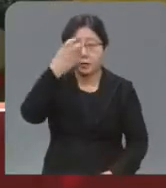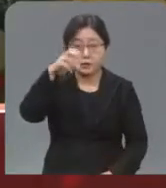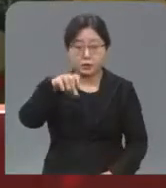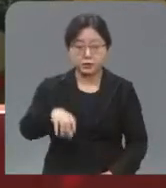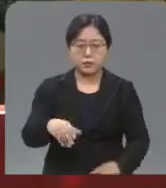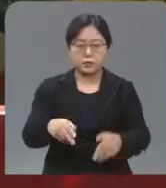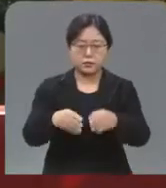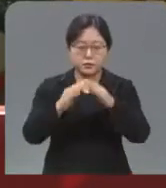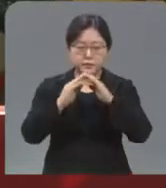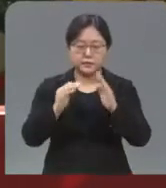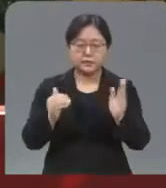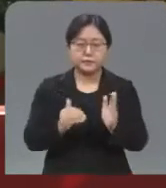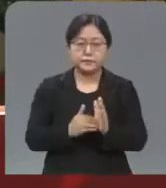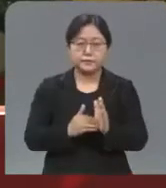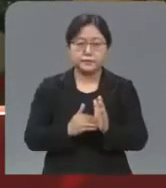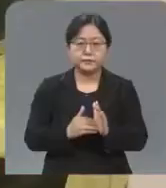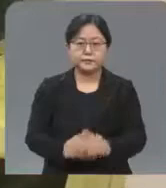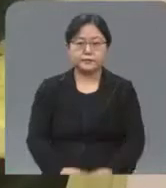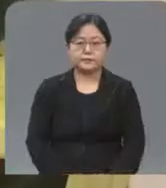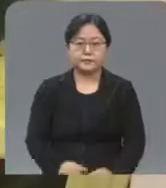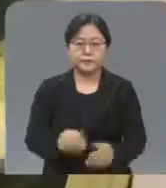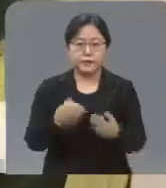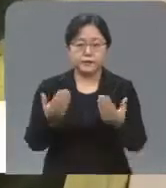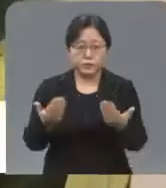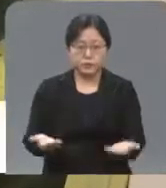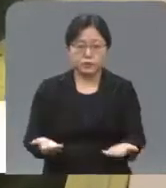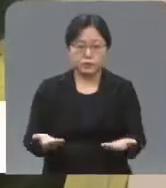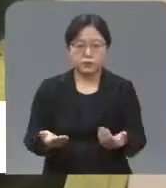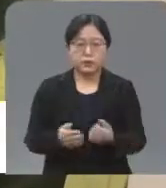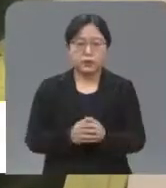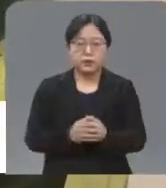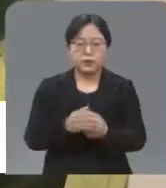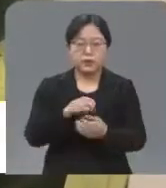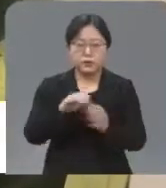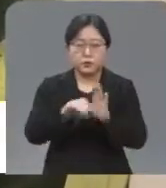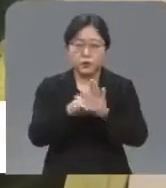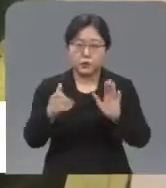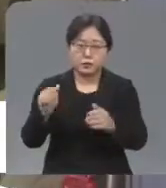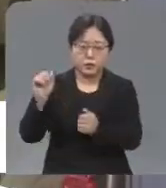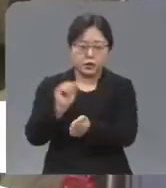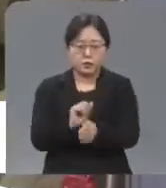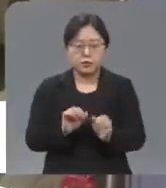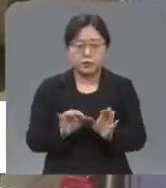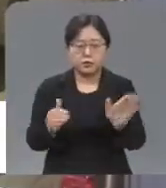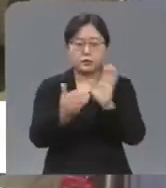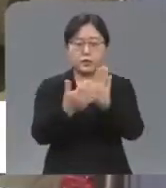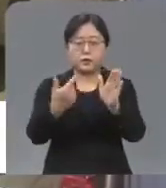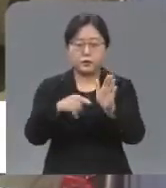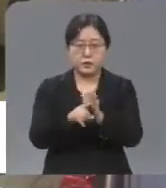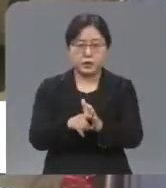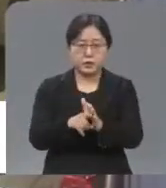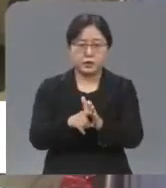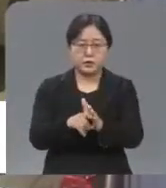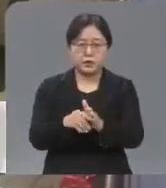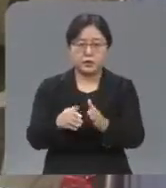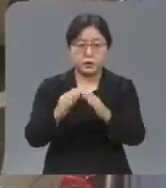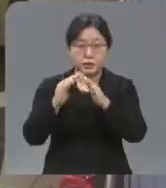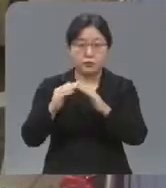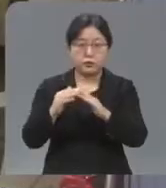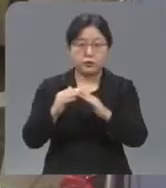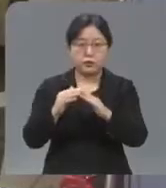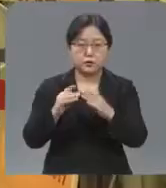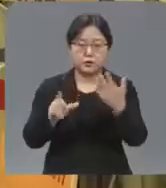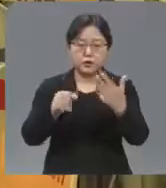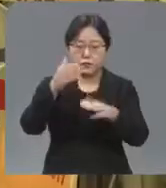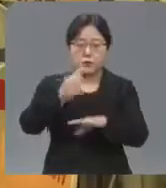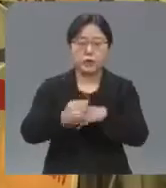선별 검사소가 설치됐습니다. 추석 연휴를 앞두고 코로나19 감염 확산을 막기 위해 설치한 겁니다. 지난달